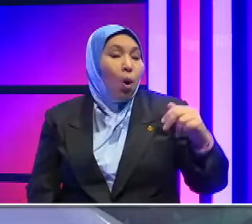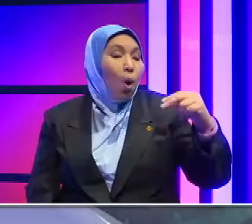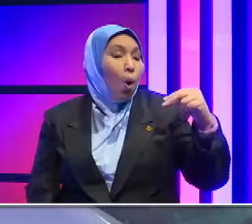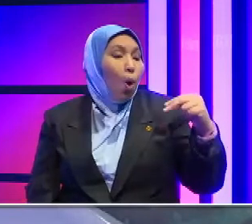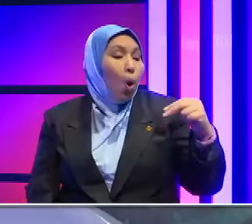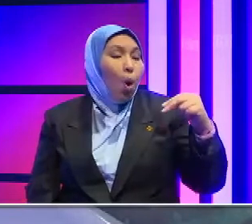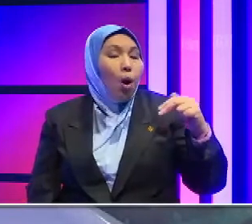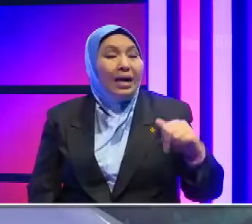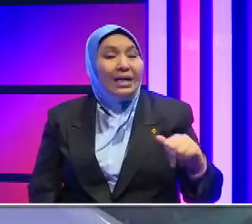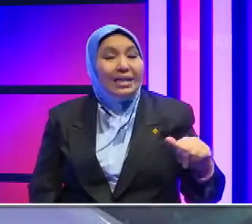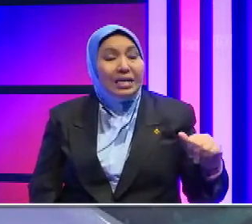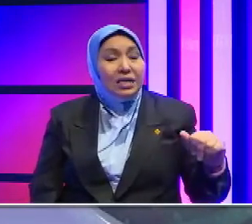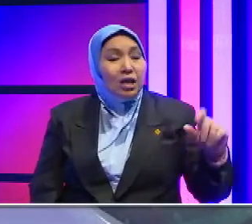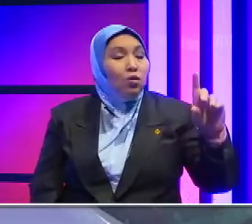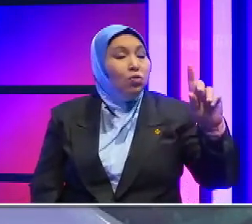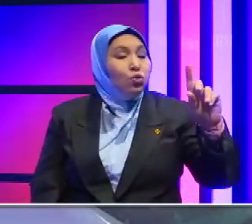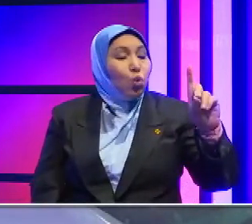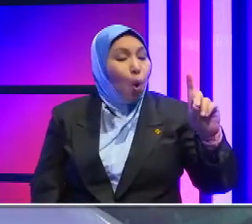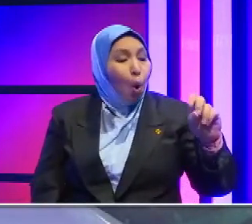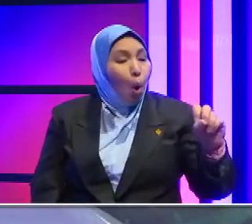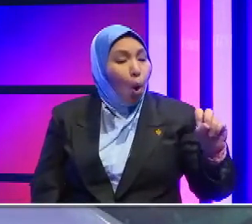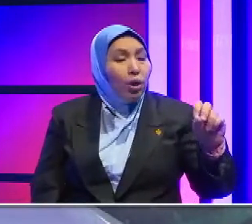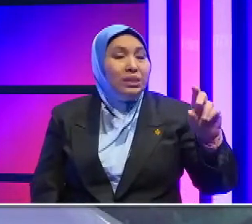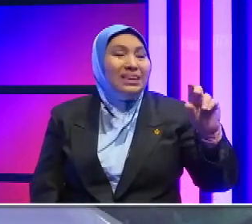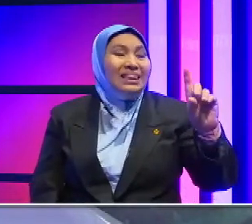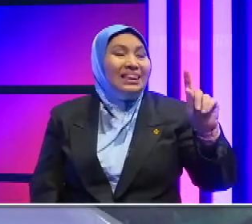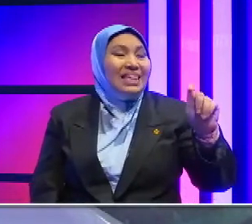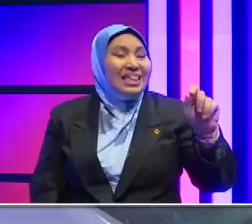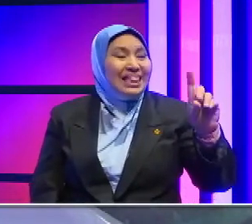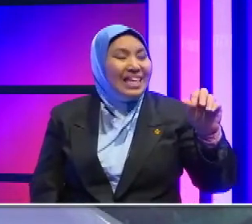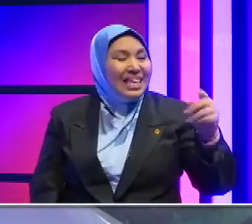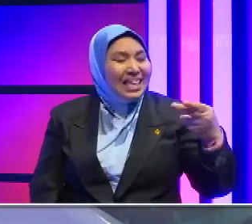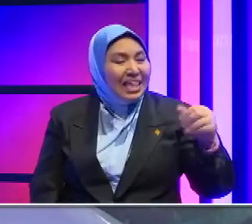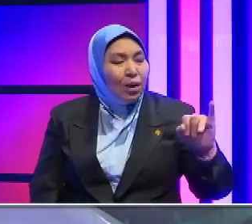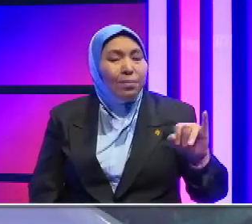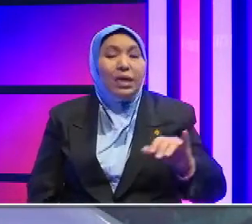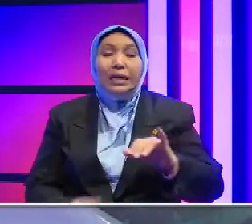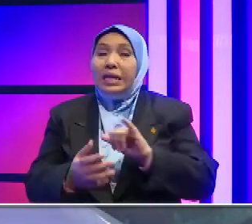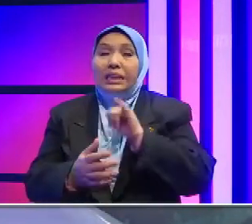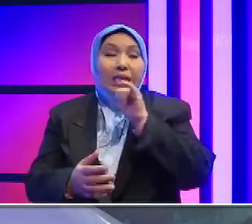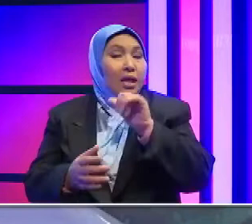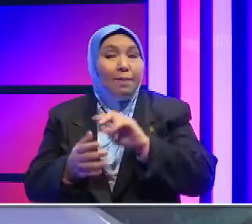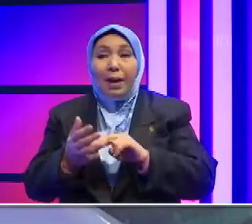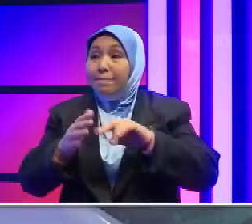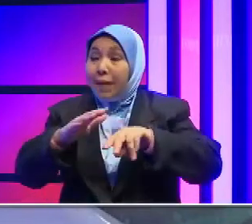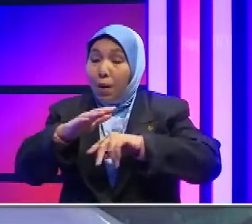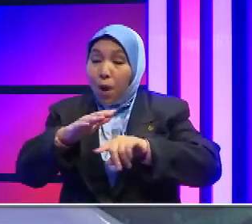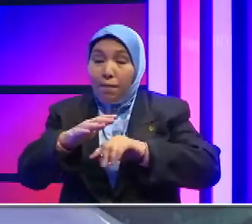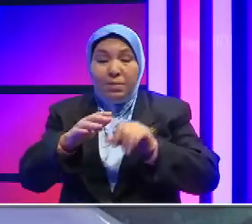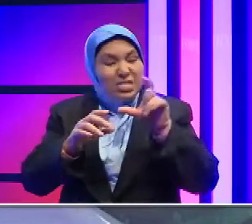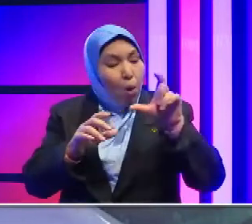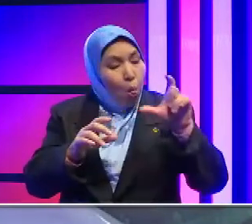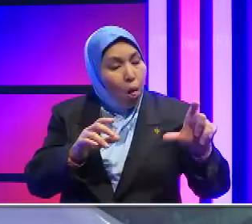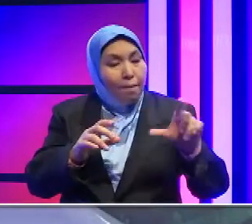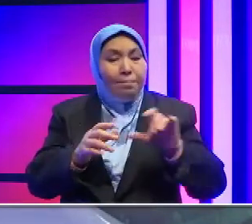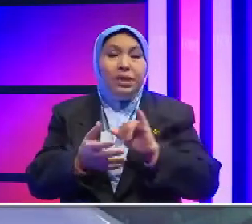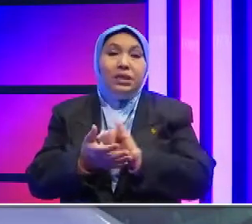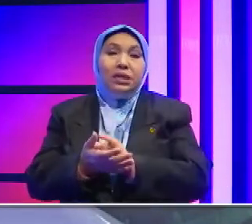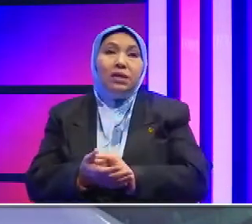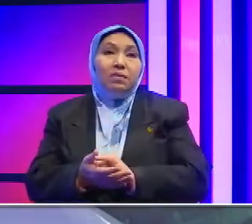mohi BoBoiBoy parkour nih tidak terkesan ngebaris bawah Anda